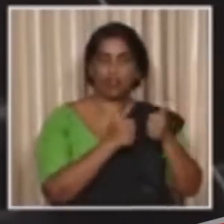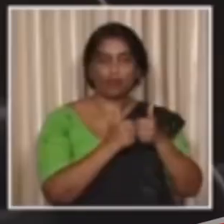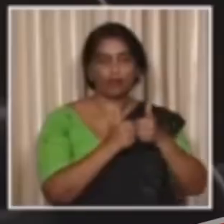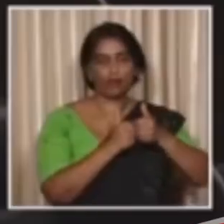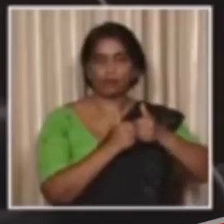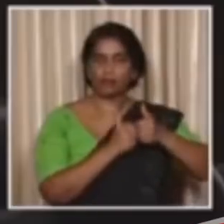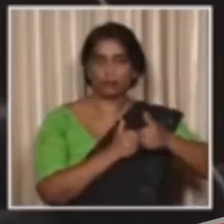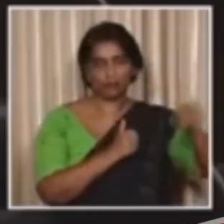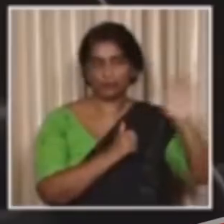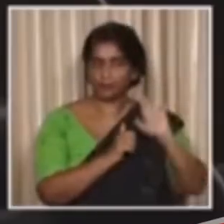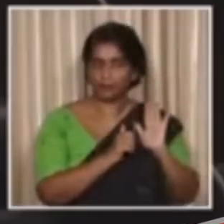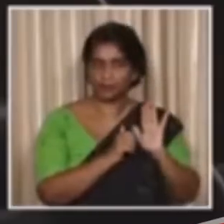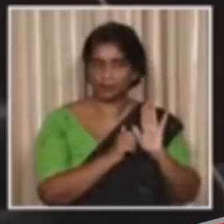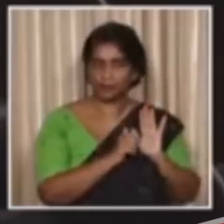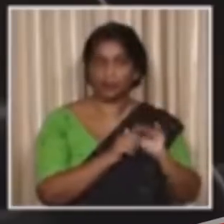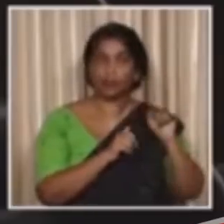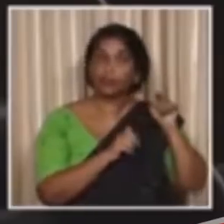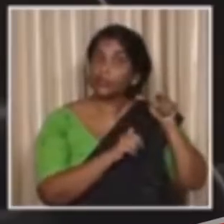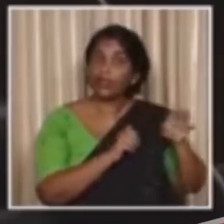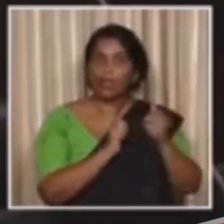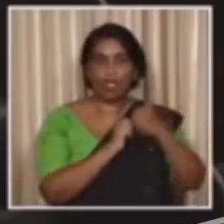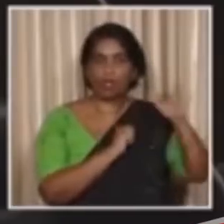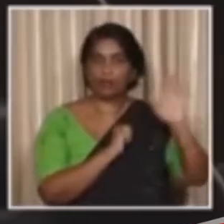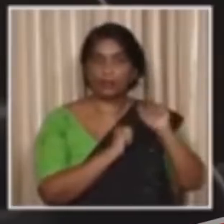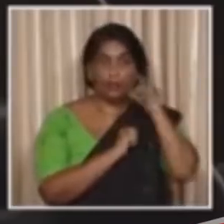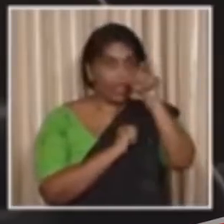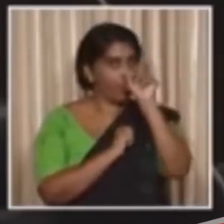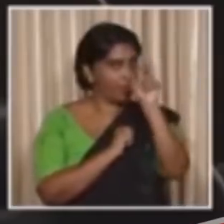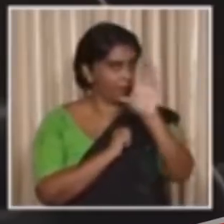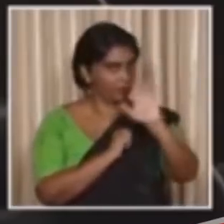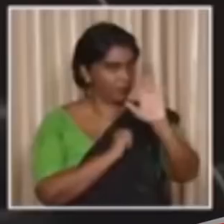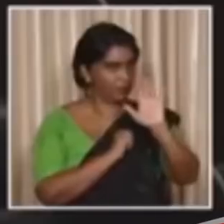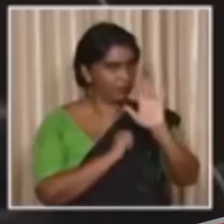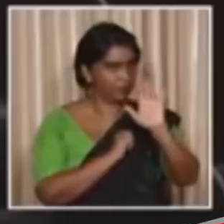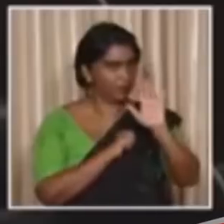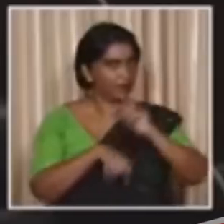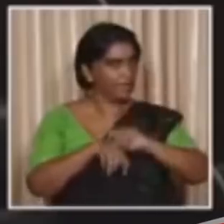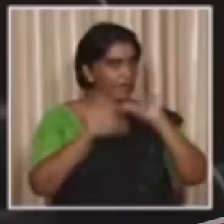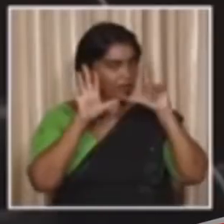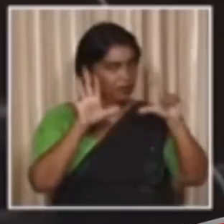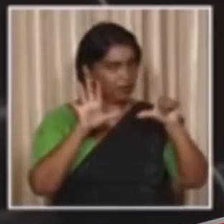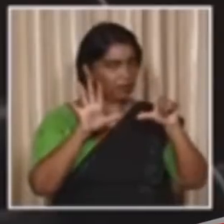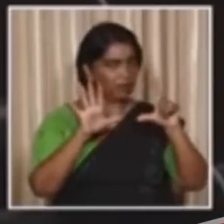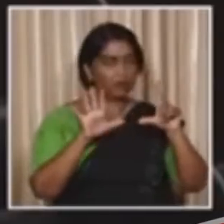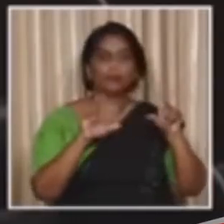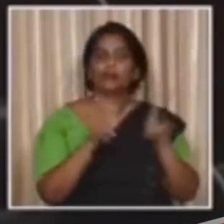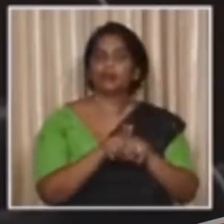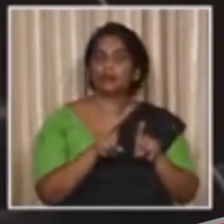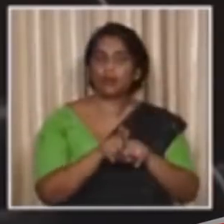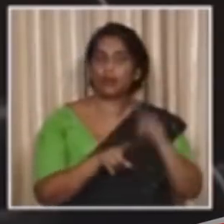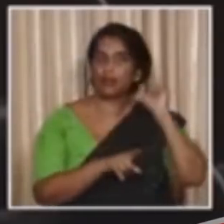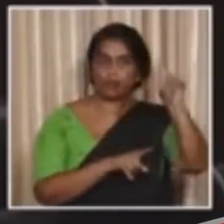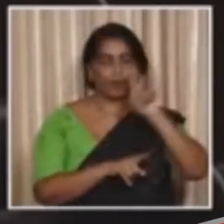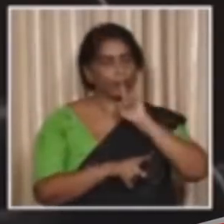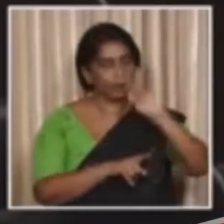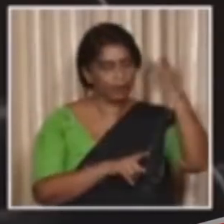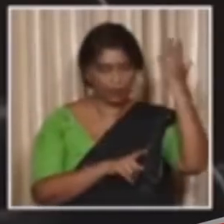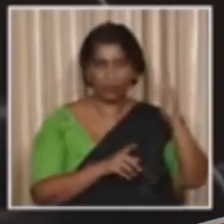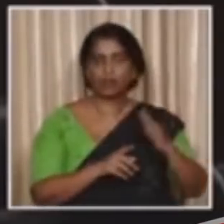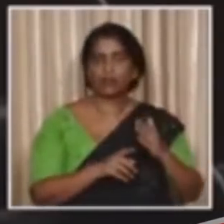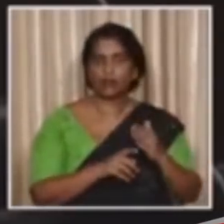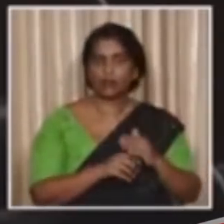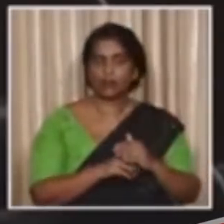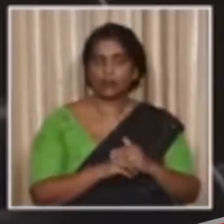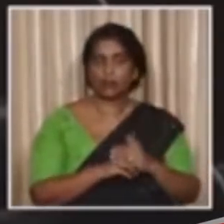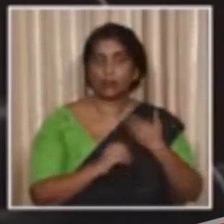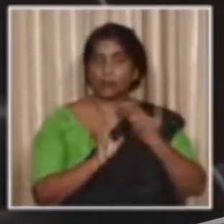දැහැමින් ජීවත් වෙනවා එතකොට ඒගොල්ලෝ නෑ නෑ මම ඔබතුමාගේ නම කිව්වේ නෑ කරුණාකරලා මට විනාඩි 7යි තියෙන්නේ ඒ නිසා මම නම කිව්වේ නෑ ඒ නිසා මම කිව්වේ